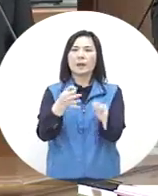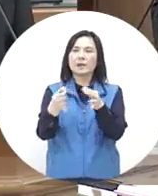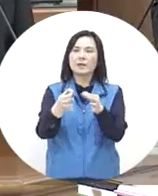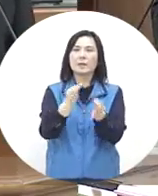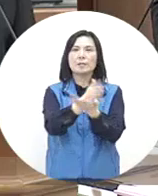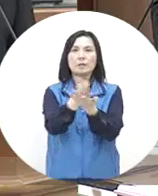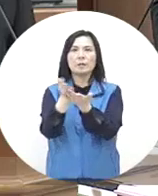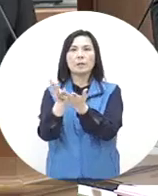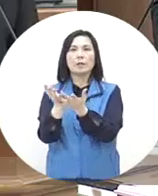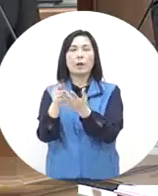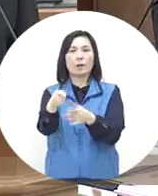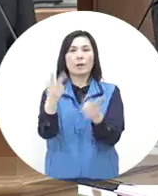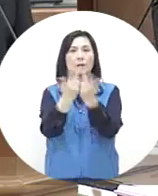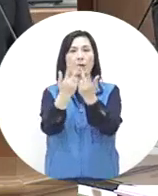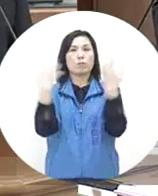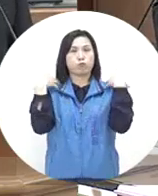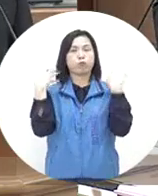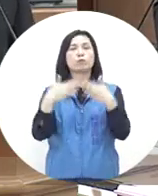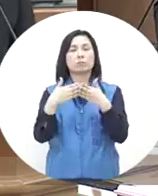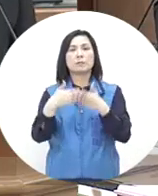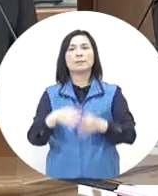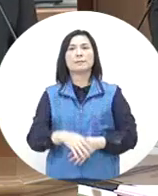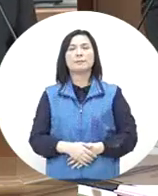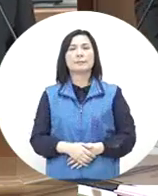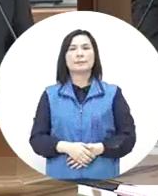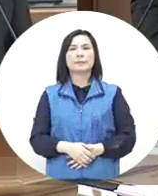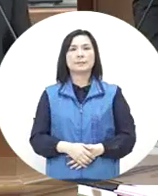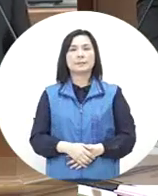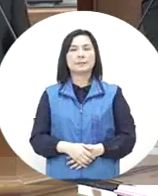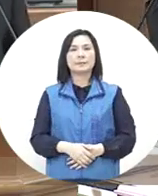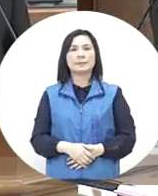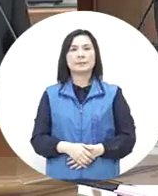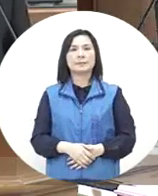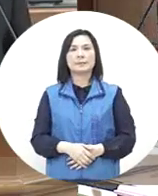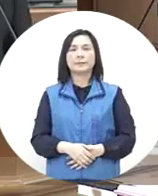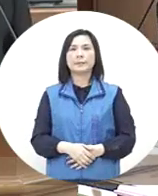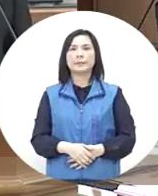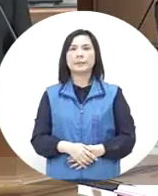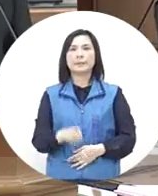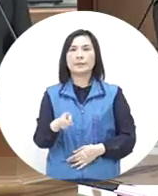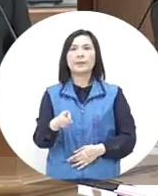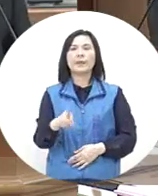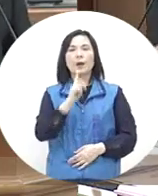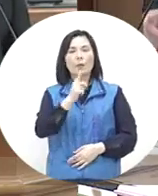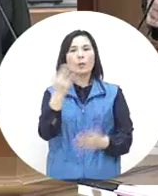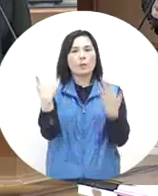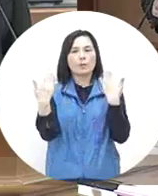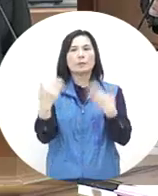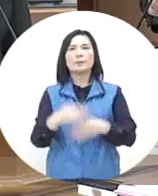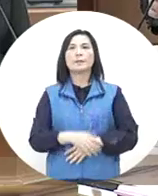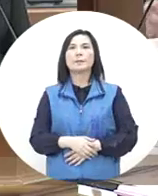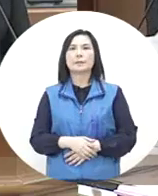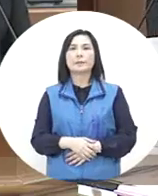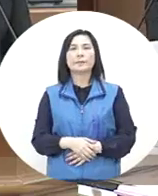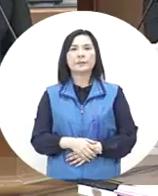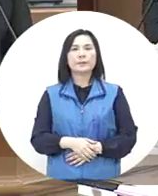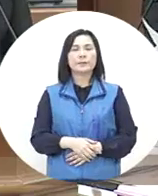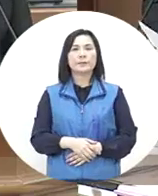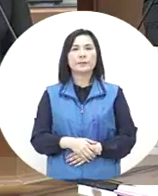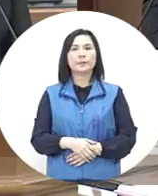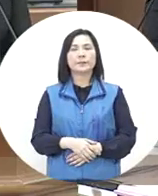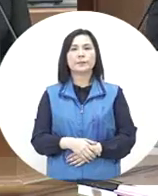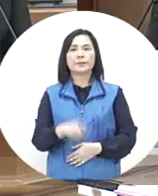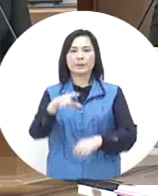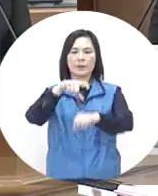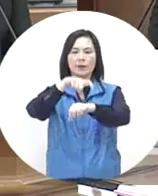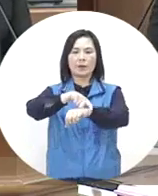是吗？ 我想这样子啦，哈。 对， 任何一个， 请你要公开清楚的啦。 我的公开才清楚。 对啊， 因这有环